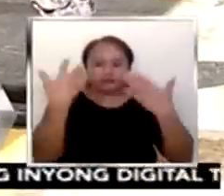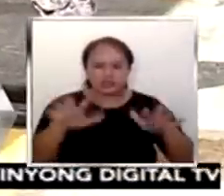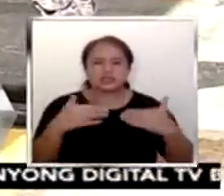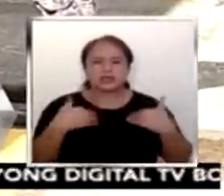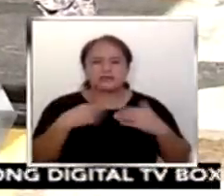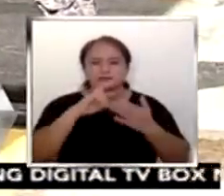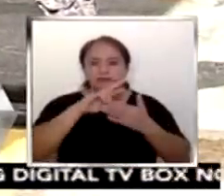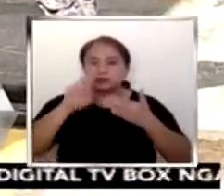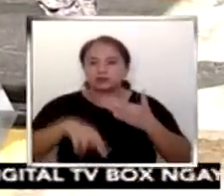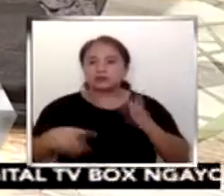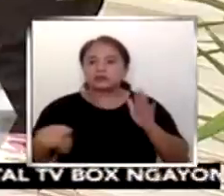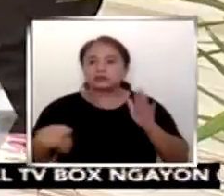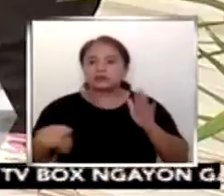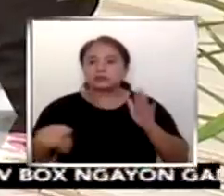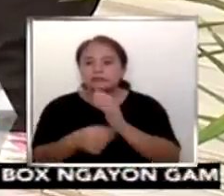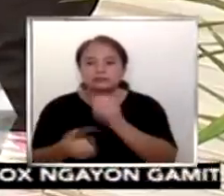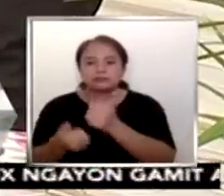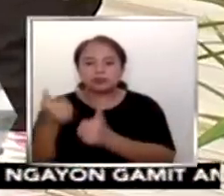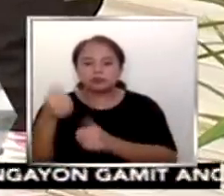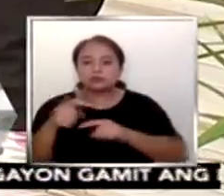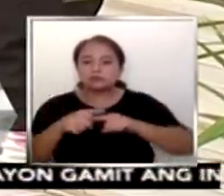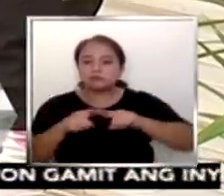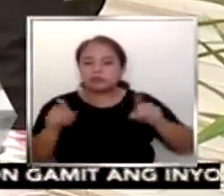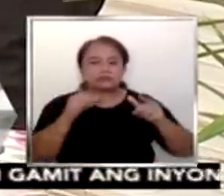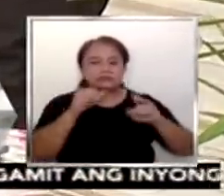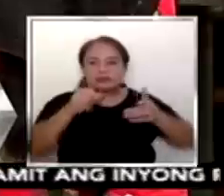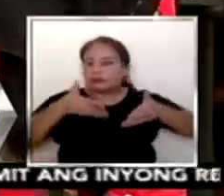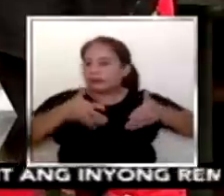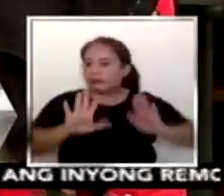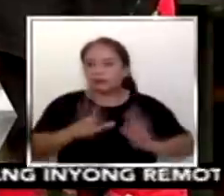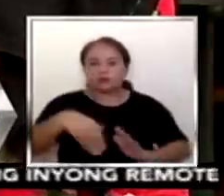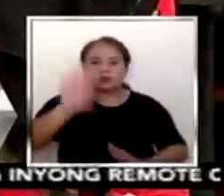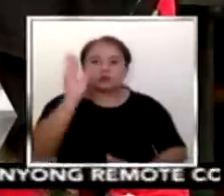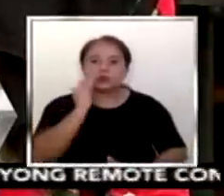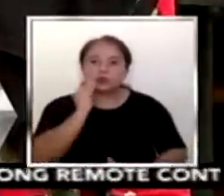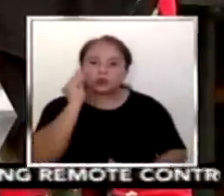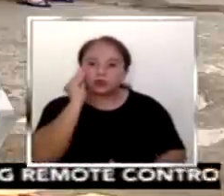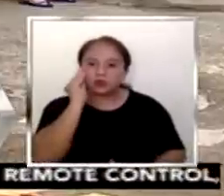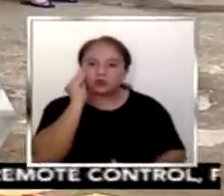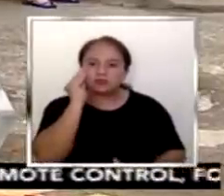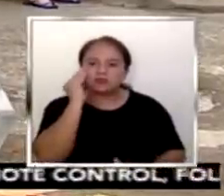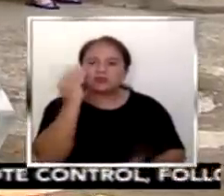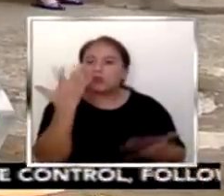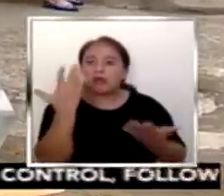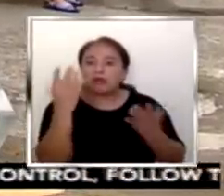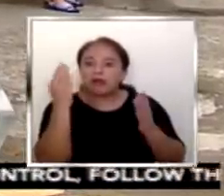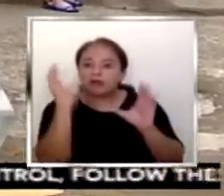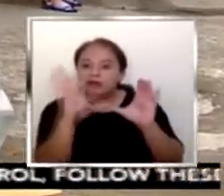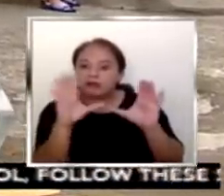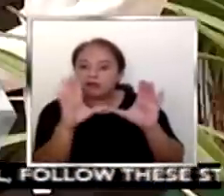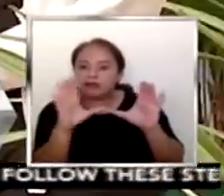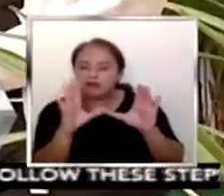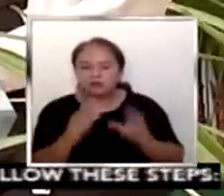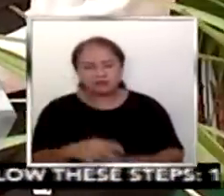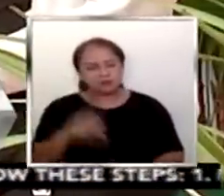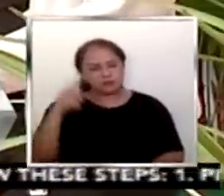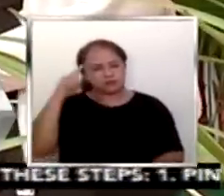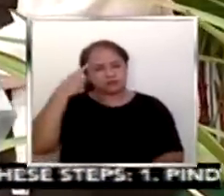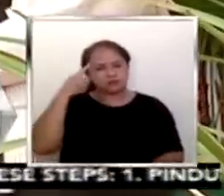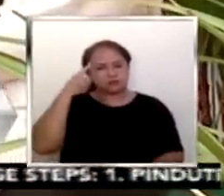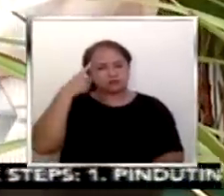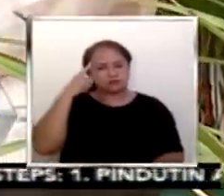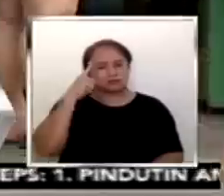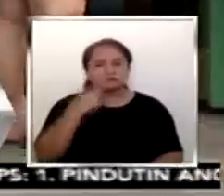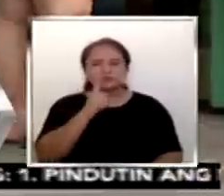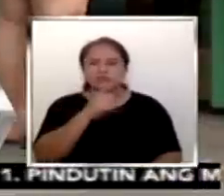Pero hindi pa rin sila pinapauwi. Wala pa raw ang kanilang certificate. Ang ipinagtataka at ikinasasama daw ng loob nila, may